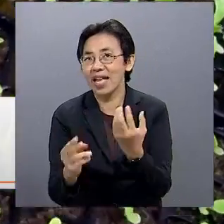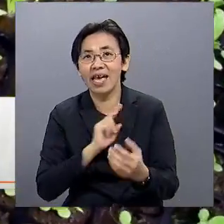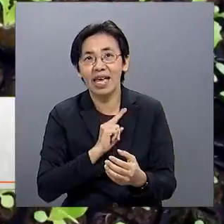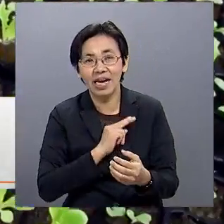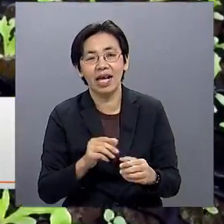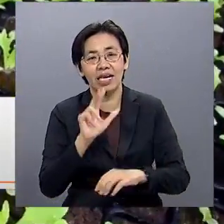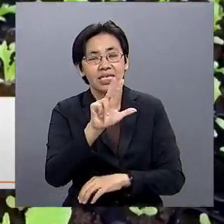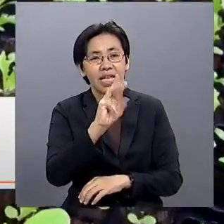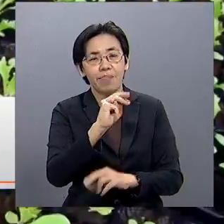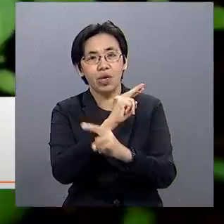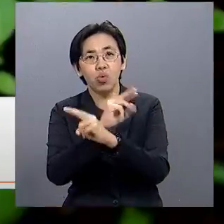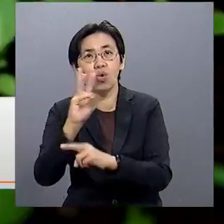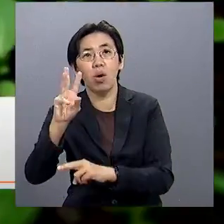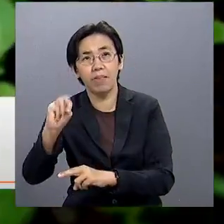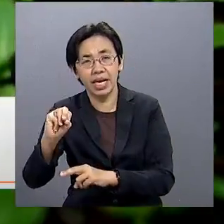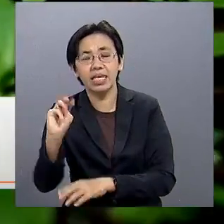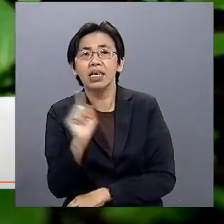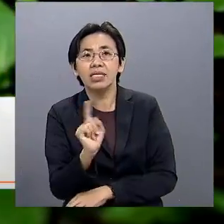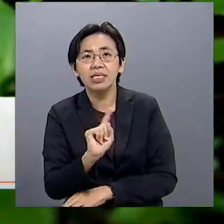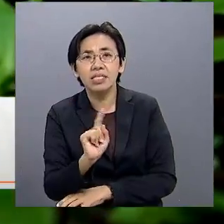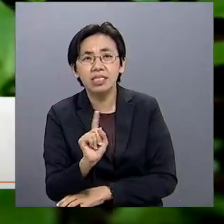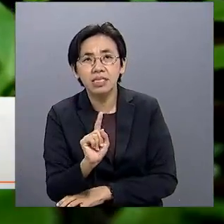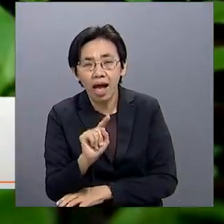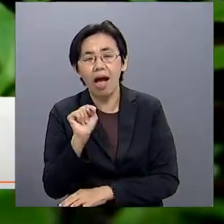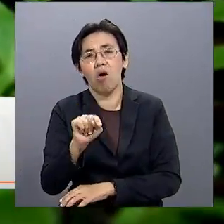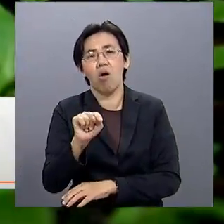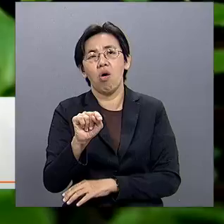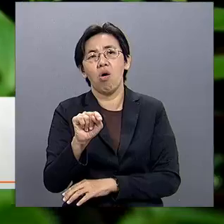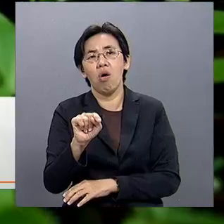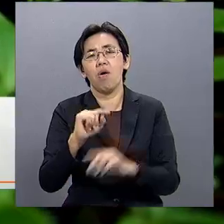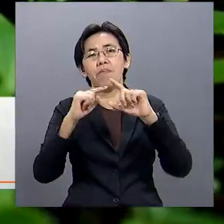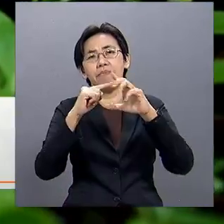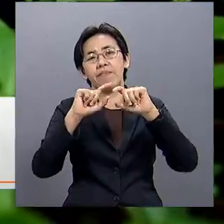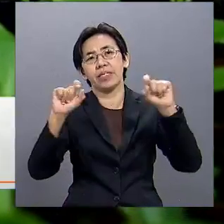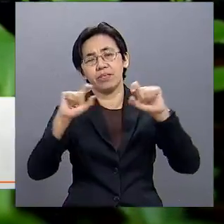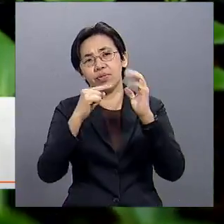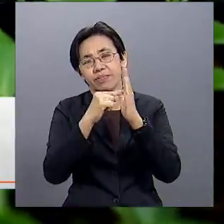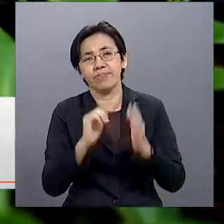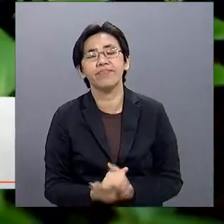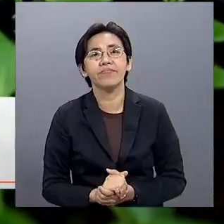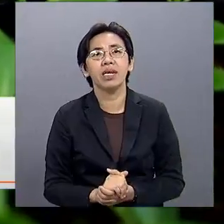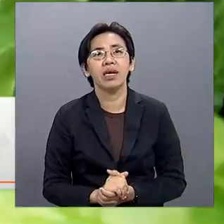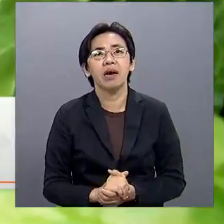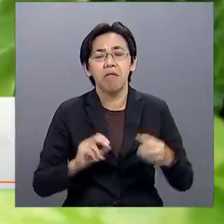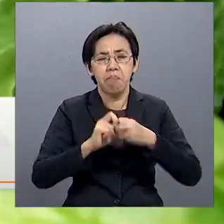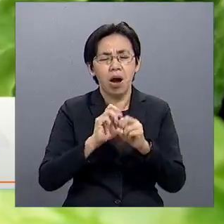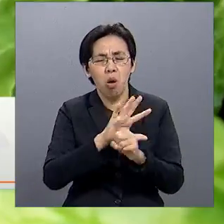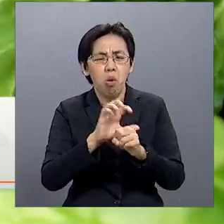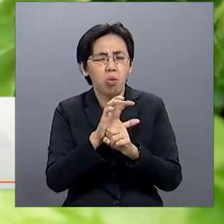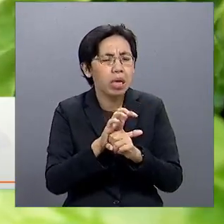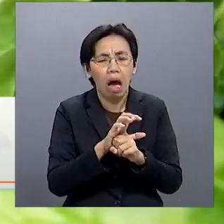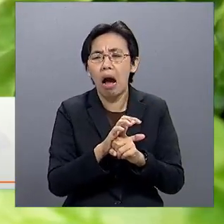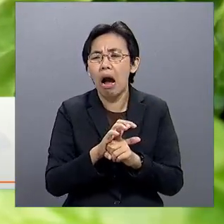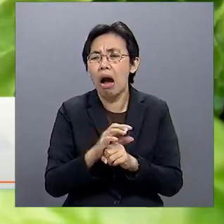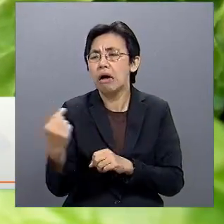6เมตรในพื้นที่ตำบลบึงกระจับที่วิเชียรบุรีเพชรบูรณ์ครับหลังจากที่ตัวเองได้ผลกระทบจากโควิด -19 งานถูกยกเลิกจ้างฮะ